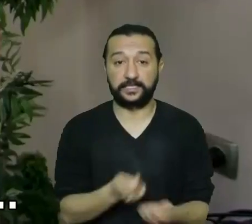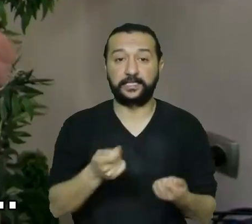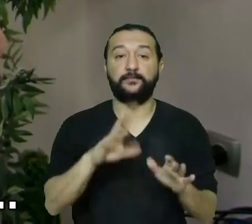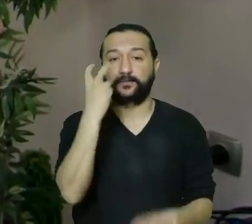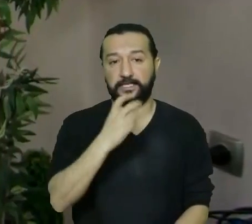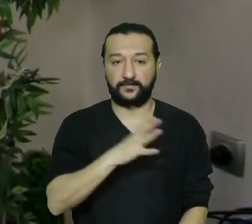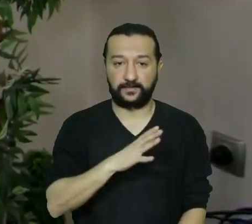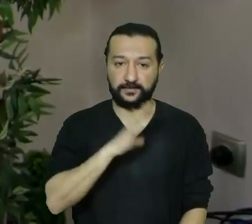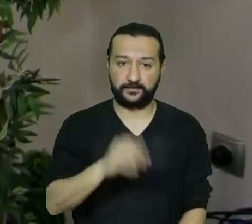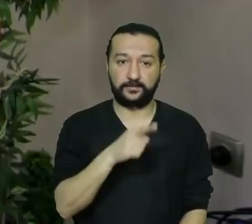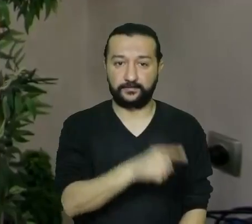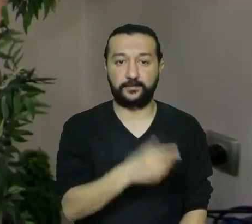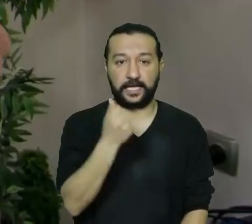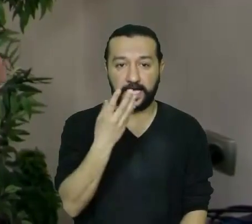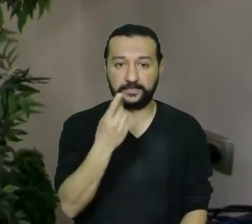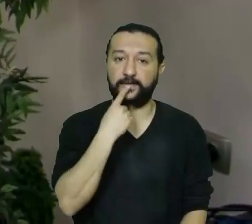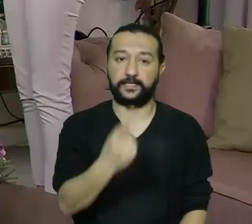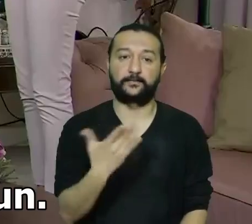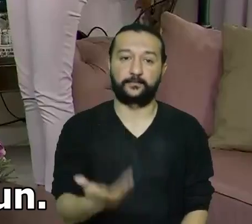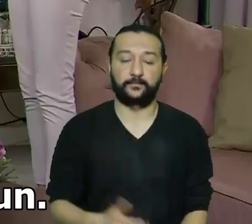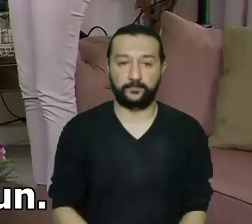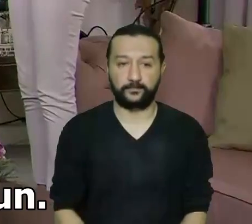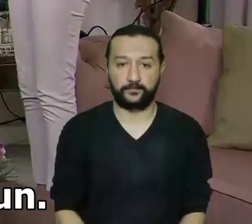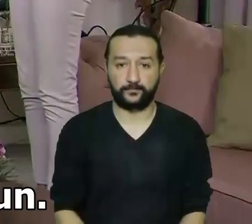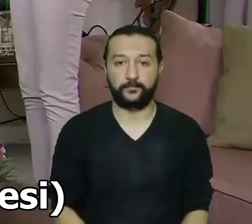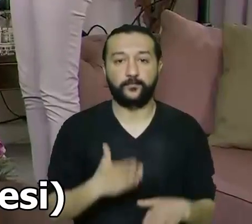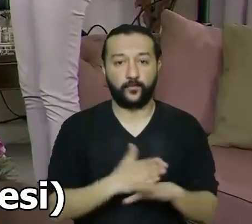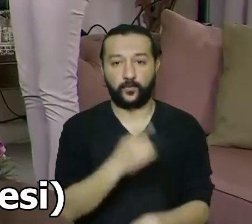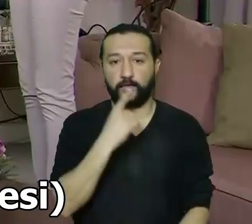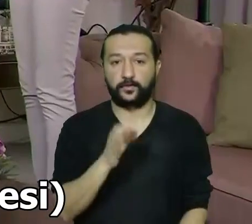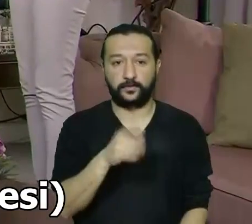Çalışılmamış şarkı vardır. Kaç kere dedim ama? Evet evet, doğru